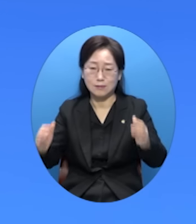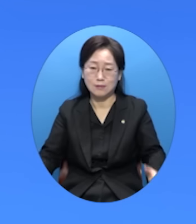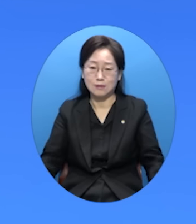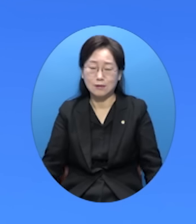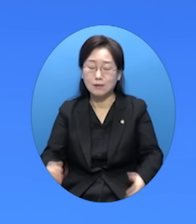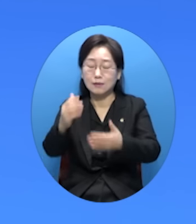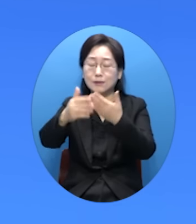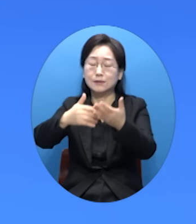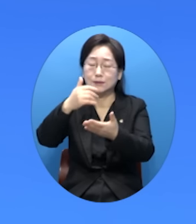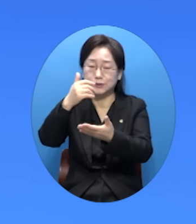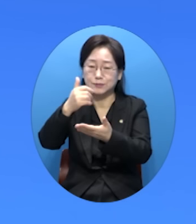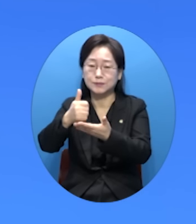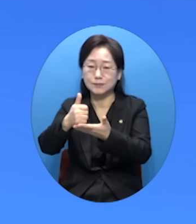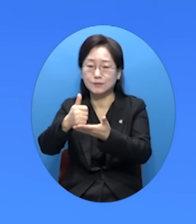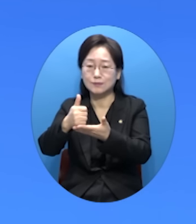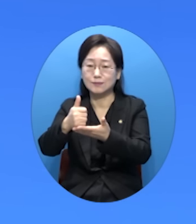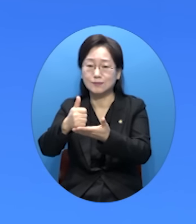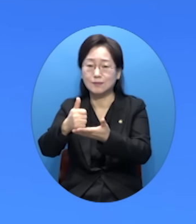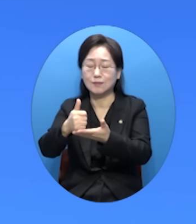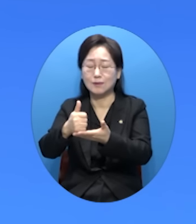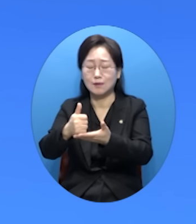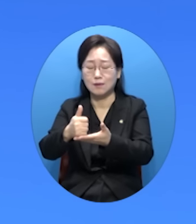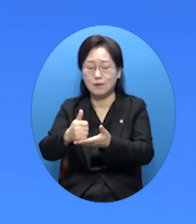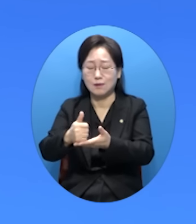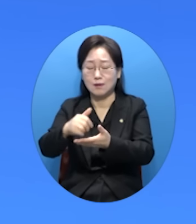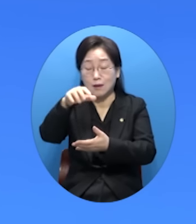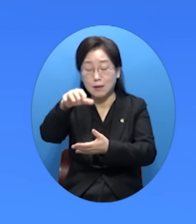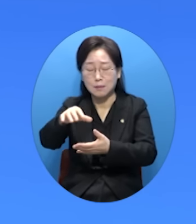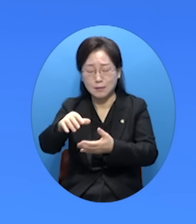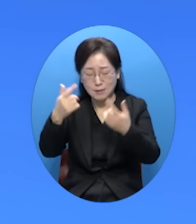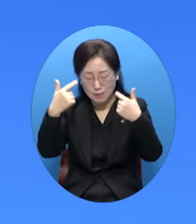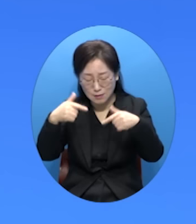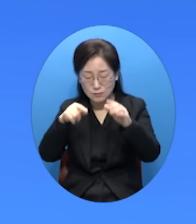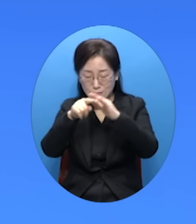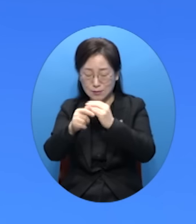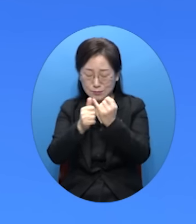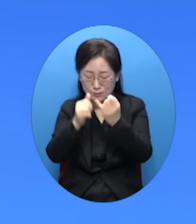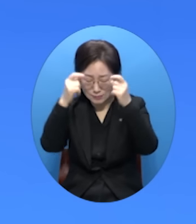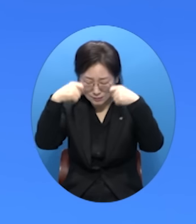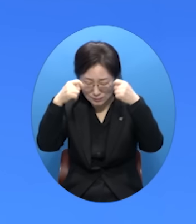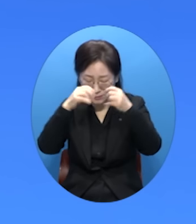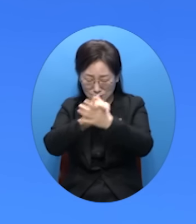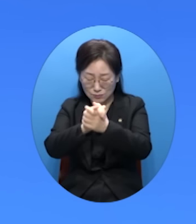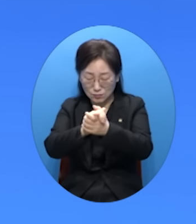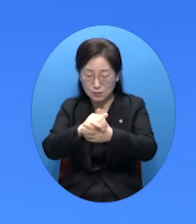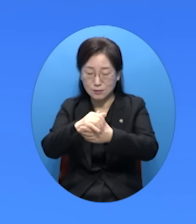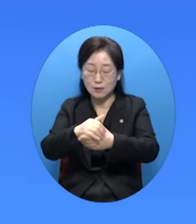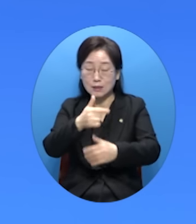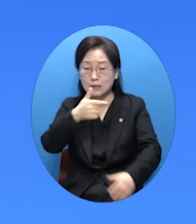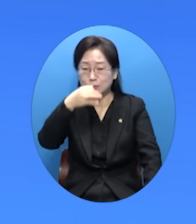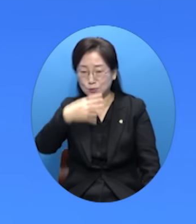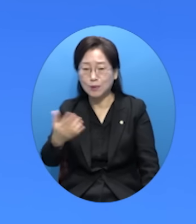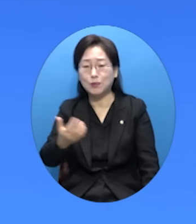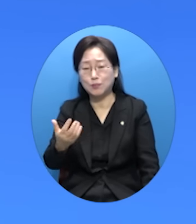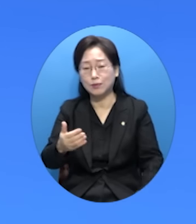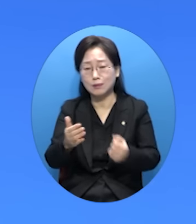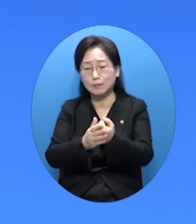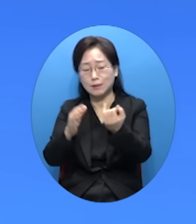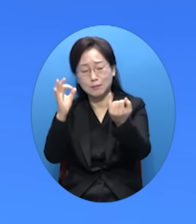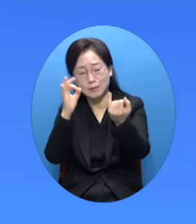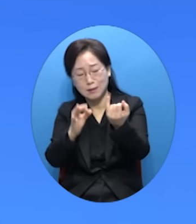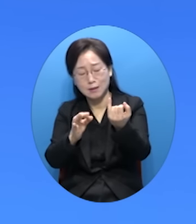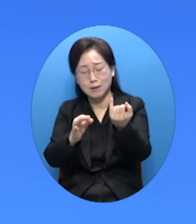하나님 앞에서 부부가 날마다 눈물로 기도합니다. 너무 힘들고 너무 아프니까 옆에서 지켜보는 것도